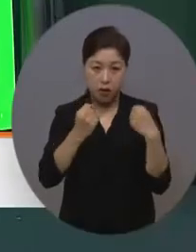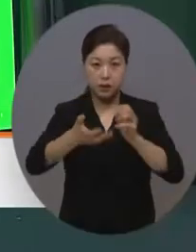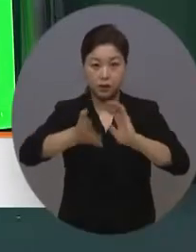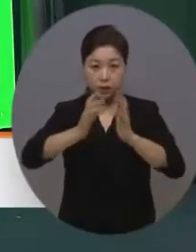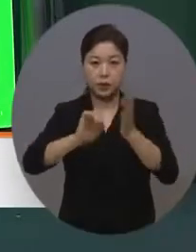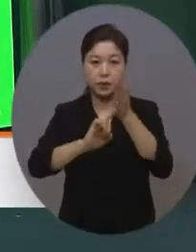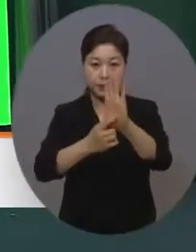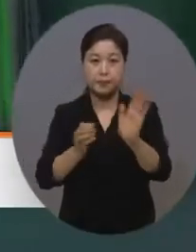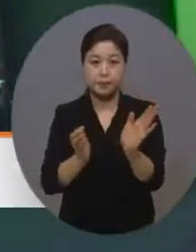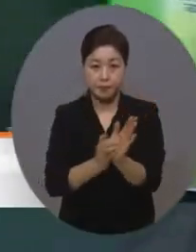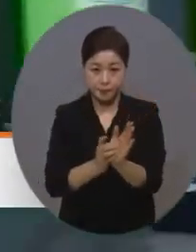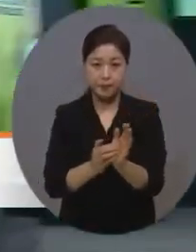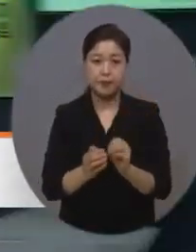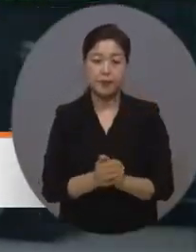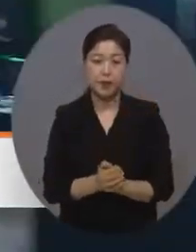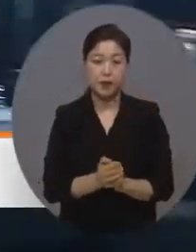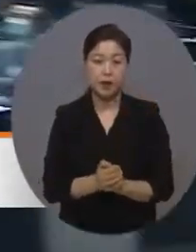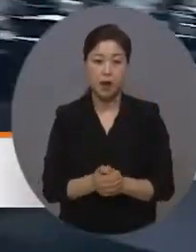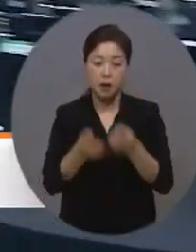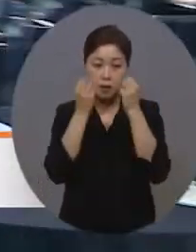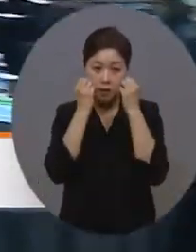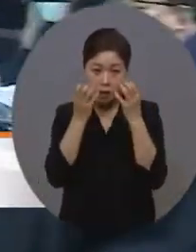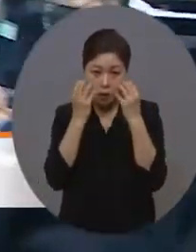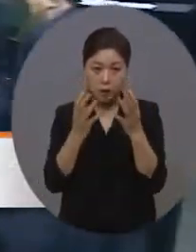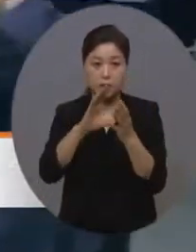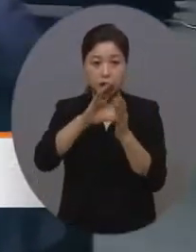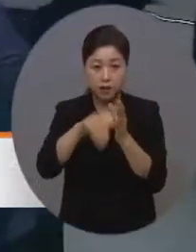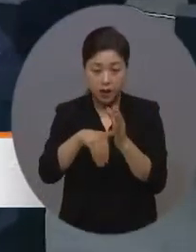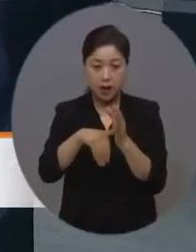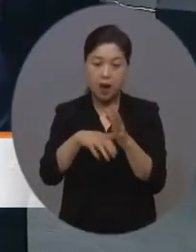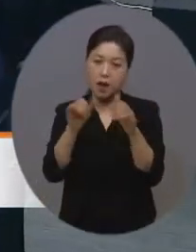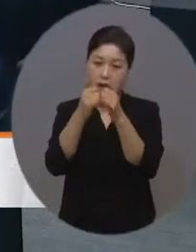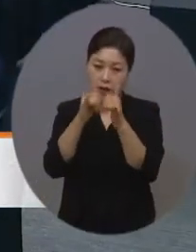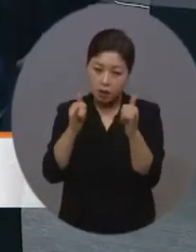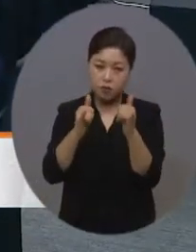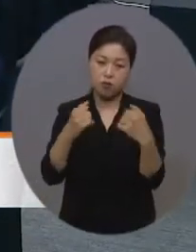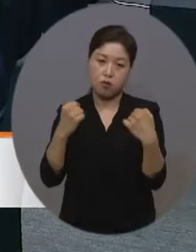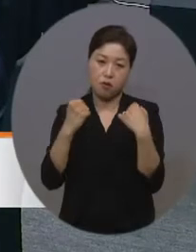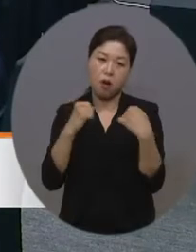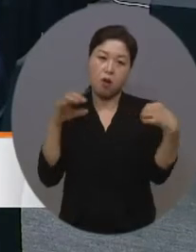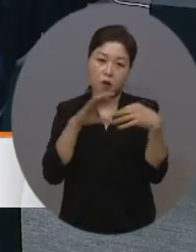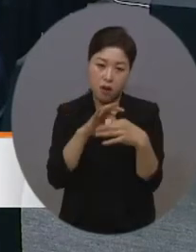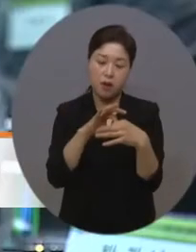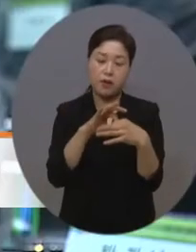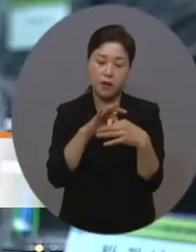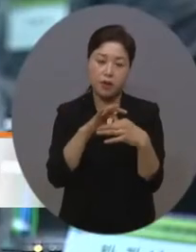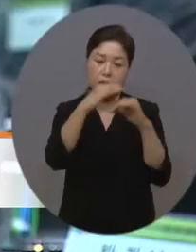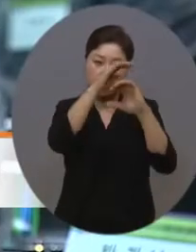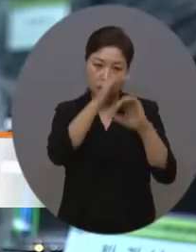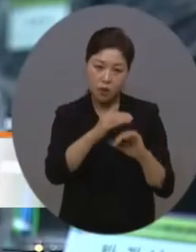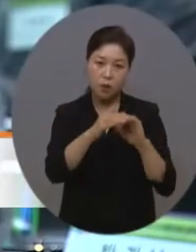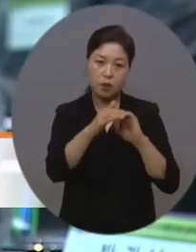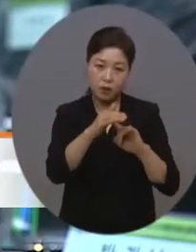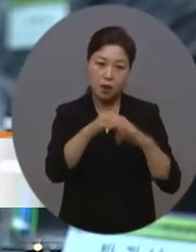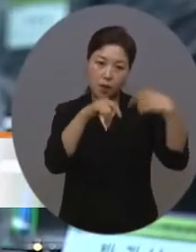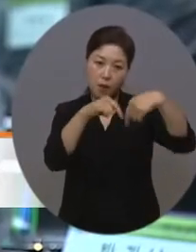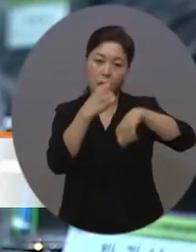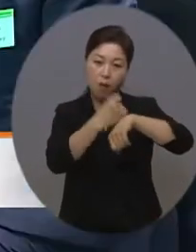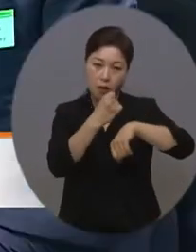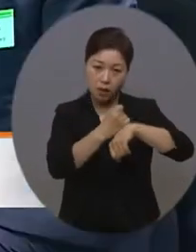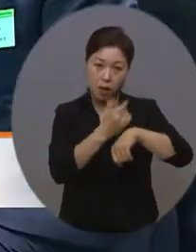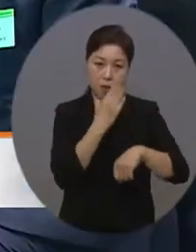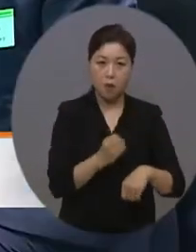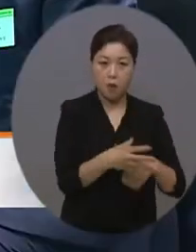이번 심포지엄은 뉴노멀 시대의 인구보건 로드맵을 논의하기 위한 자리로 보건복지부와 대통령직 속